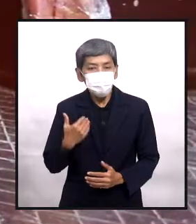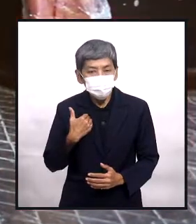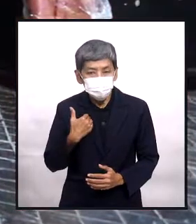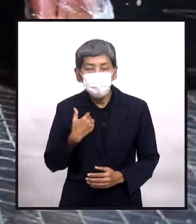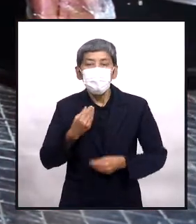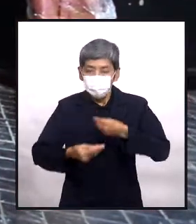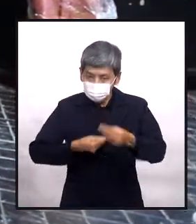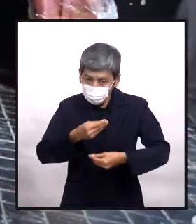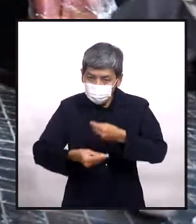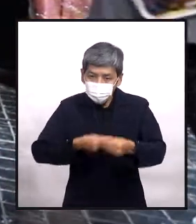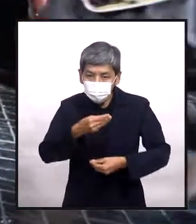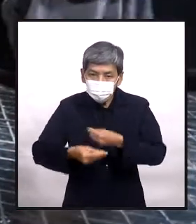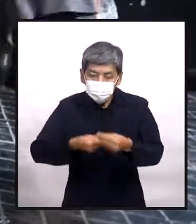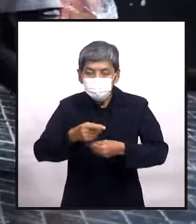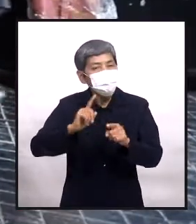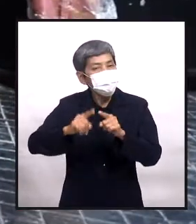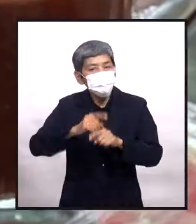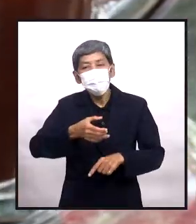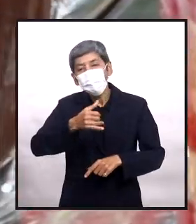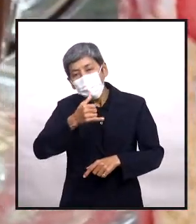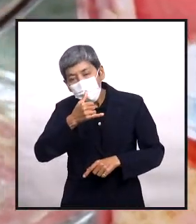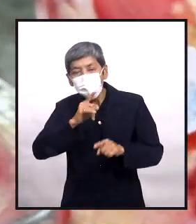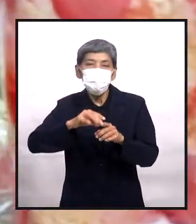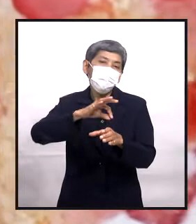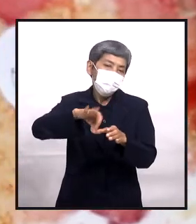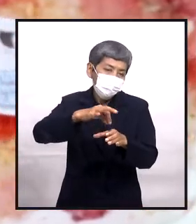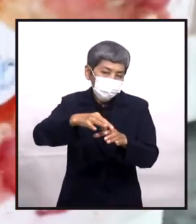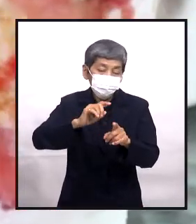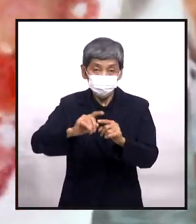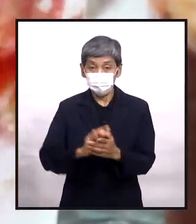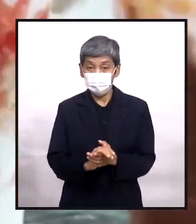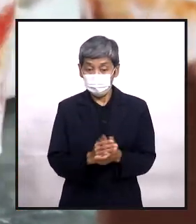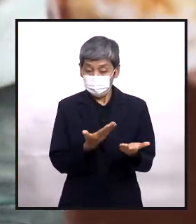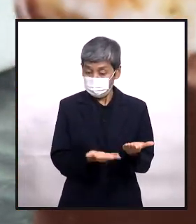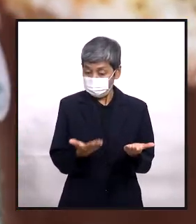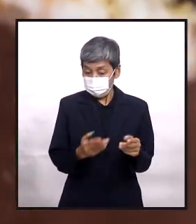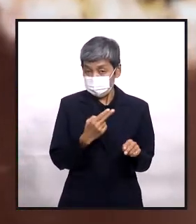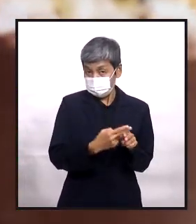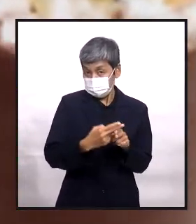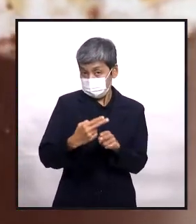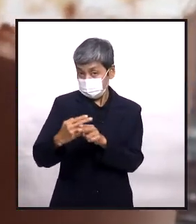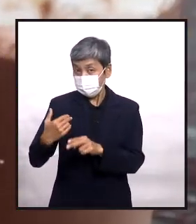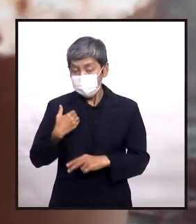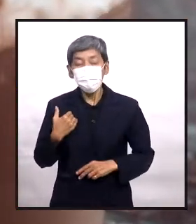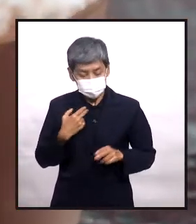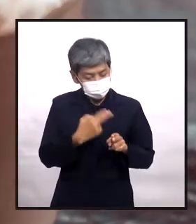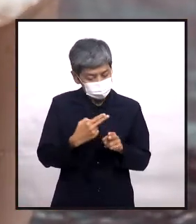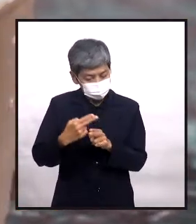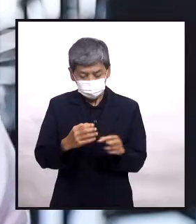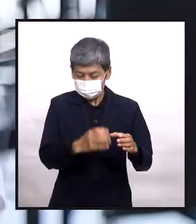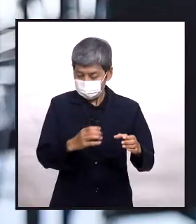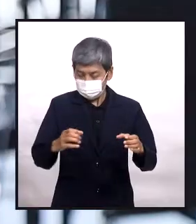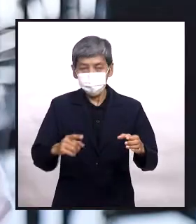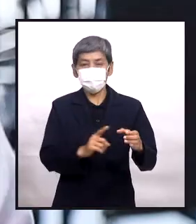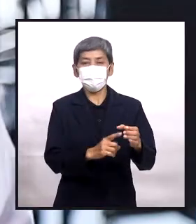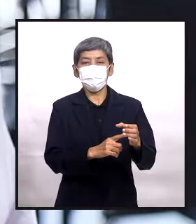เครื่องดื่มของที่นี่ด้วย ใช่เดี๋ยวเราให้ฟังว่าอยากเรียกว่าอะไร แต่ละอันจะมีชื่อของเขาด้วยใช่ไหมคะเนี่ย ใช่ฮะ